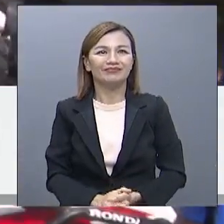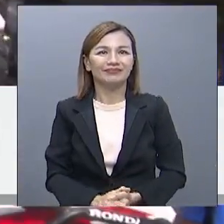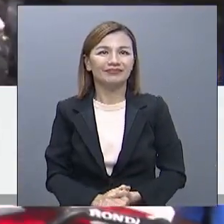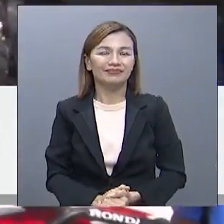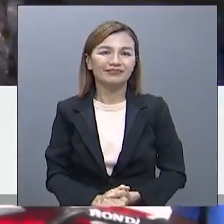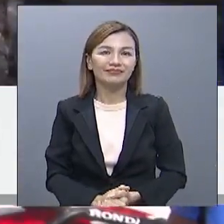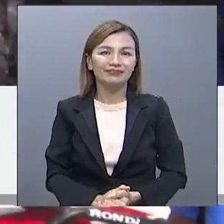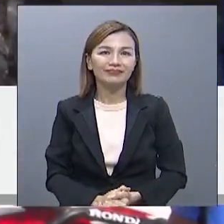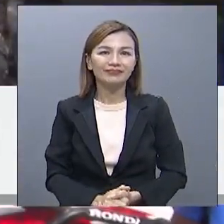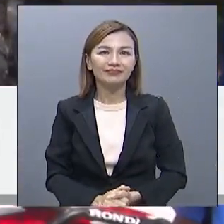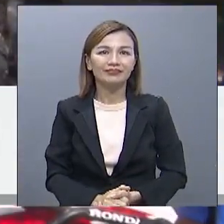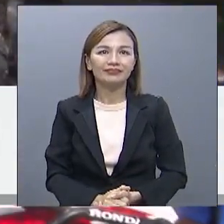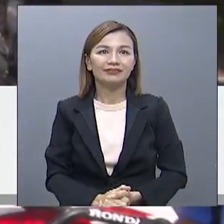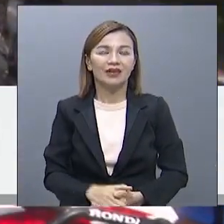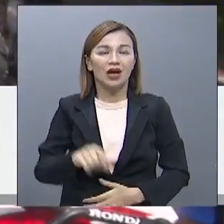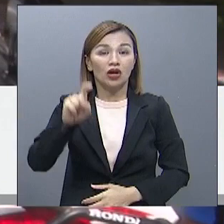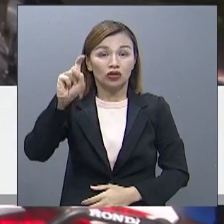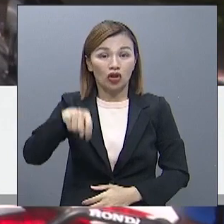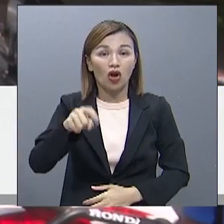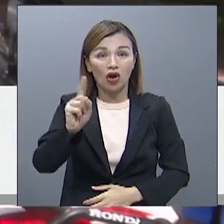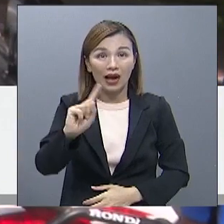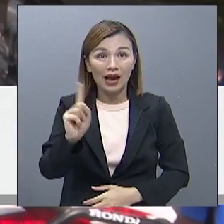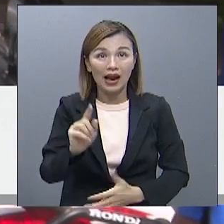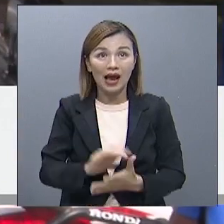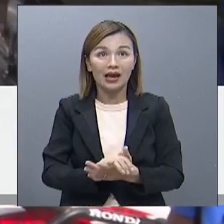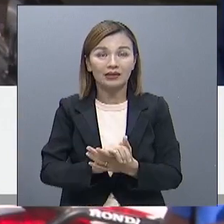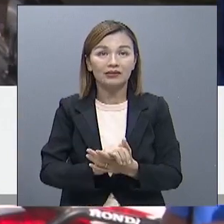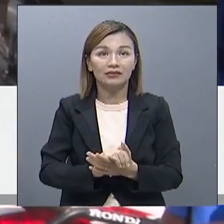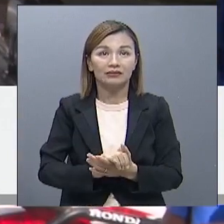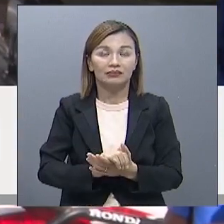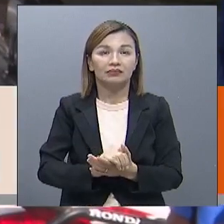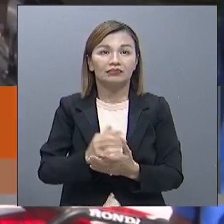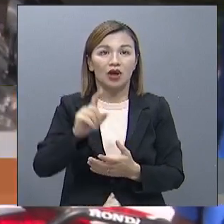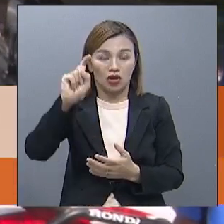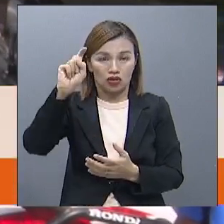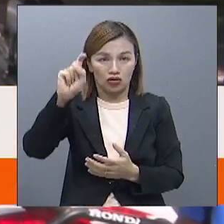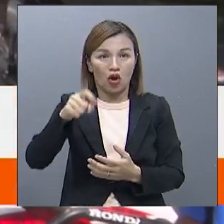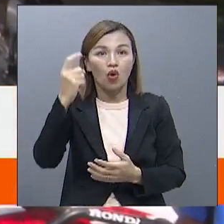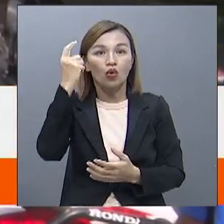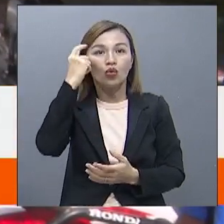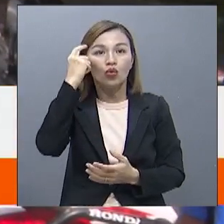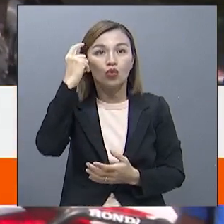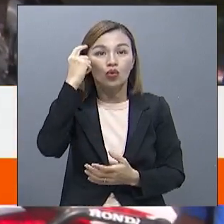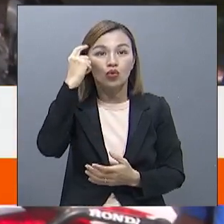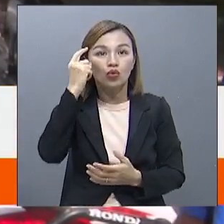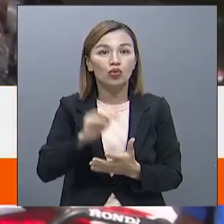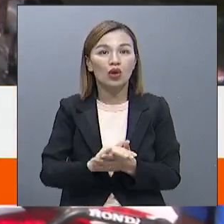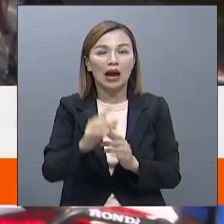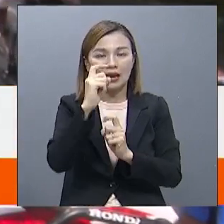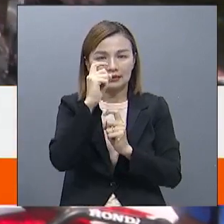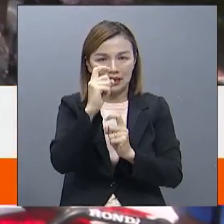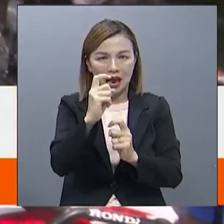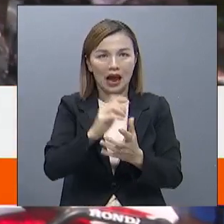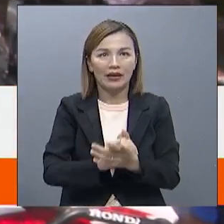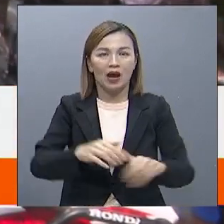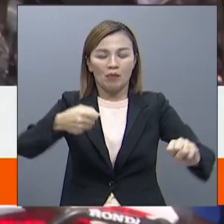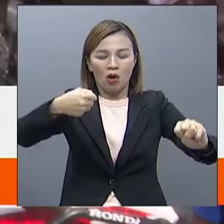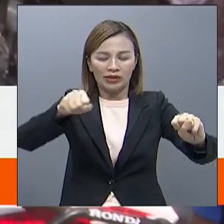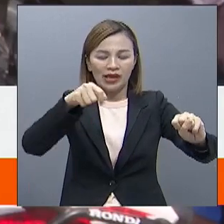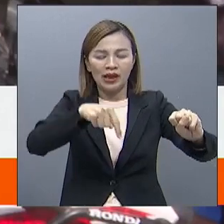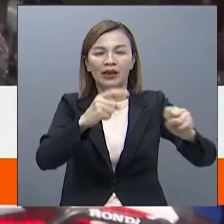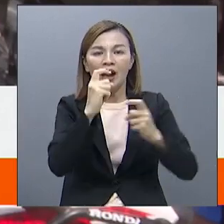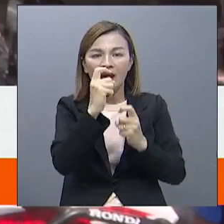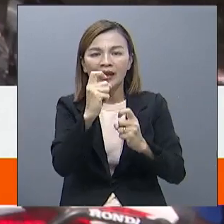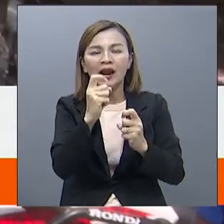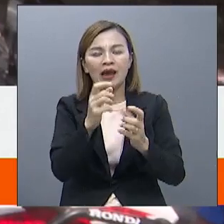เราส่วนหนึ่งก็คือเราก่อนขึ้นรถเราจะให้เขาได้รู้ว่าอันตรายจากมอเตอร์ไซค์คืออะไรใช่ไหม